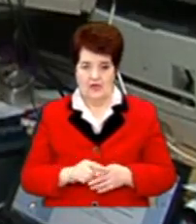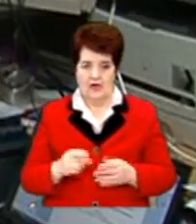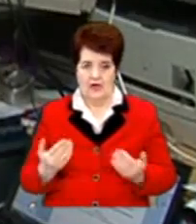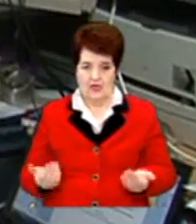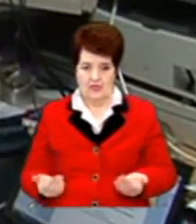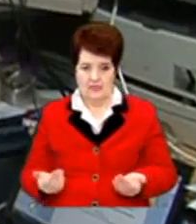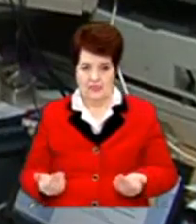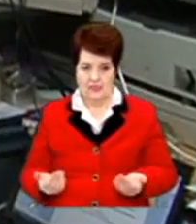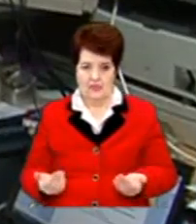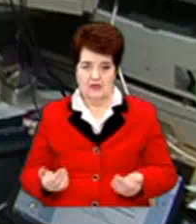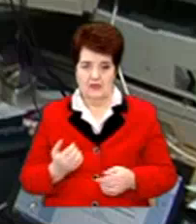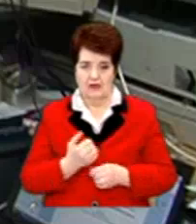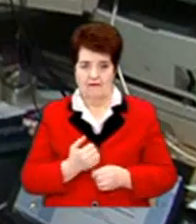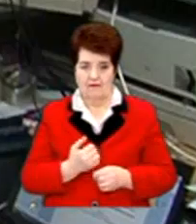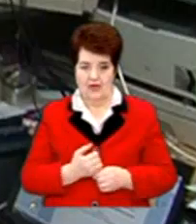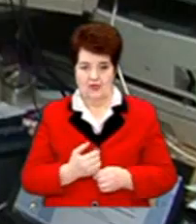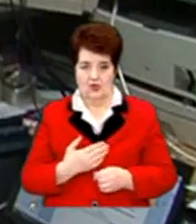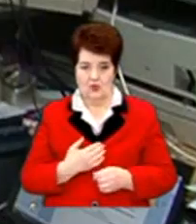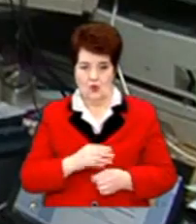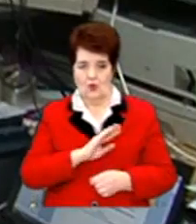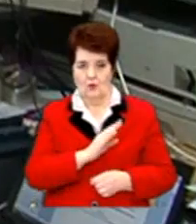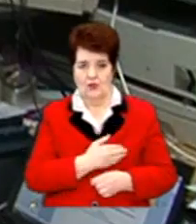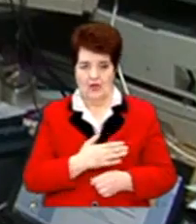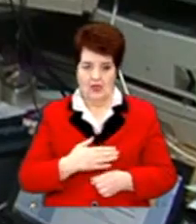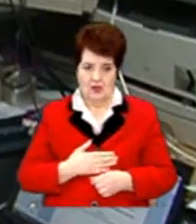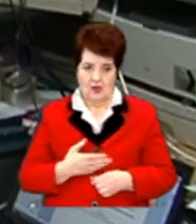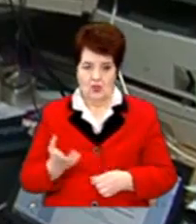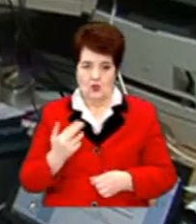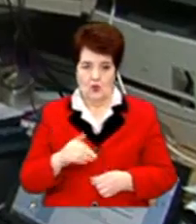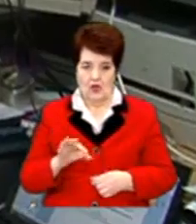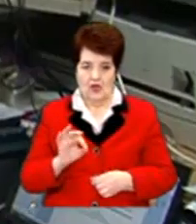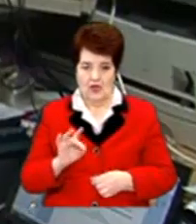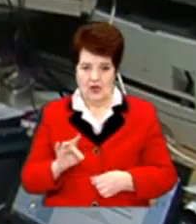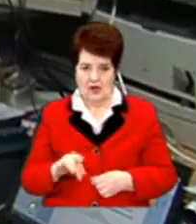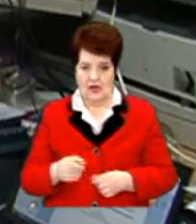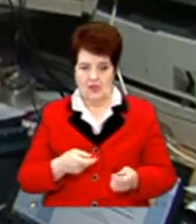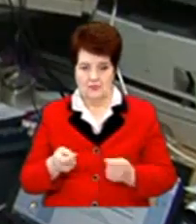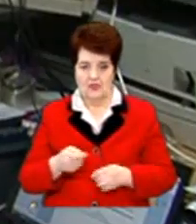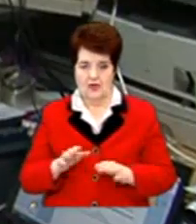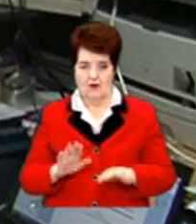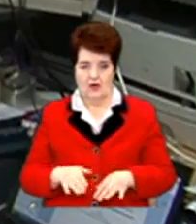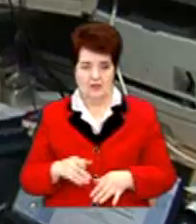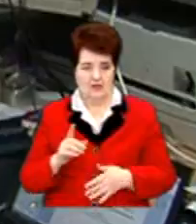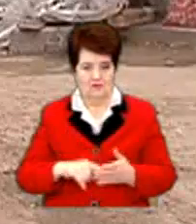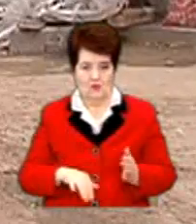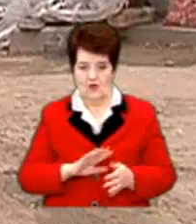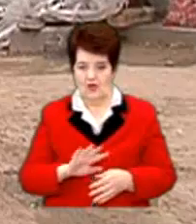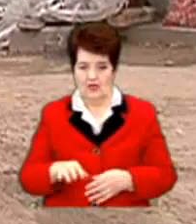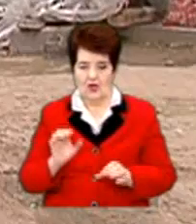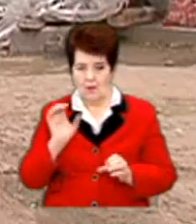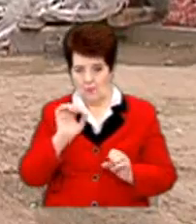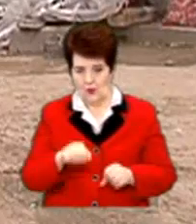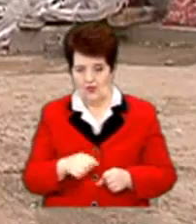astăzi se face, noi cu puterile noastre și doar a administrației locale, nu cred că de grabă am fi putut